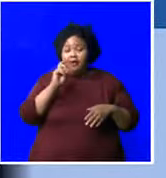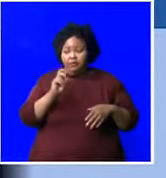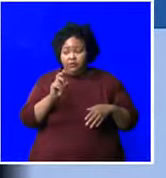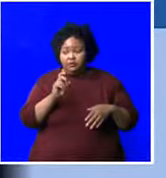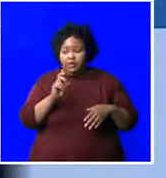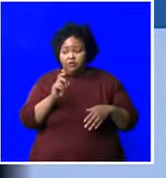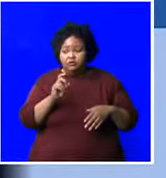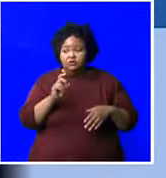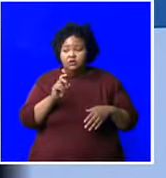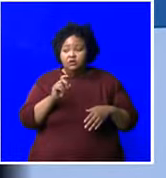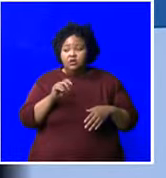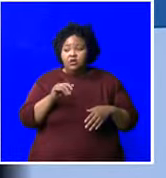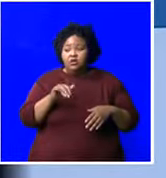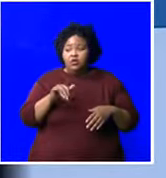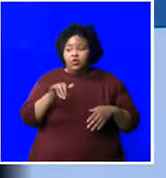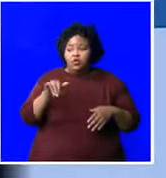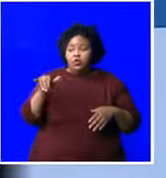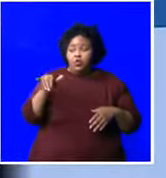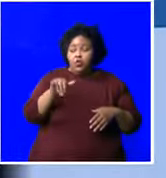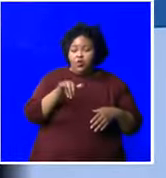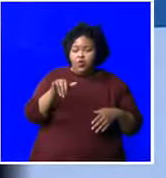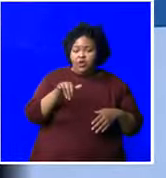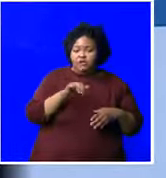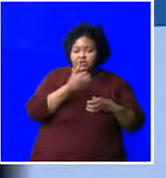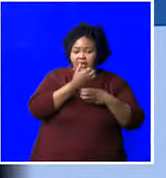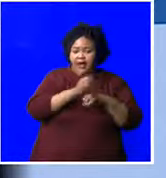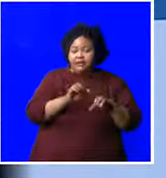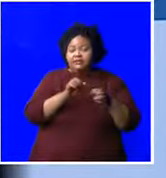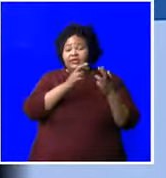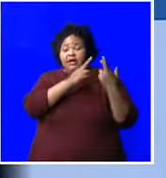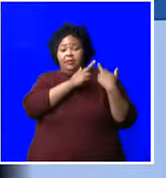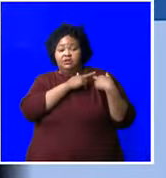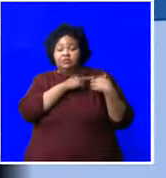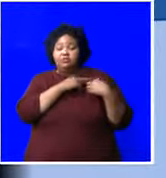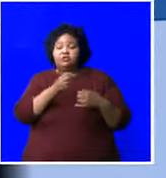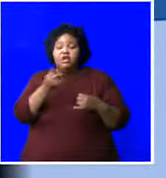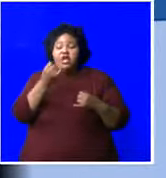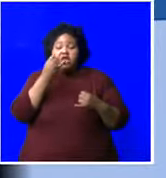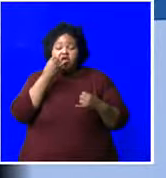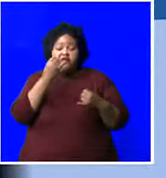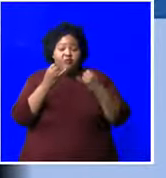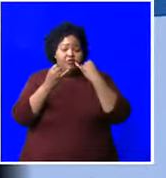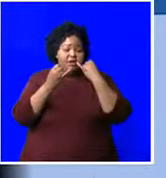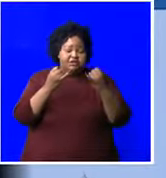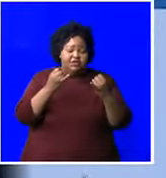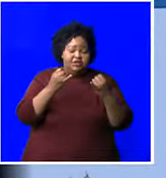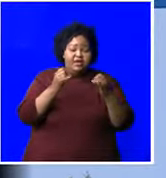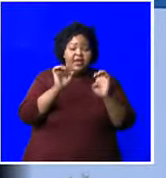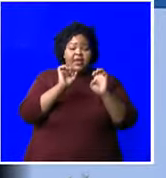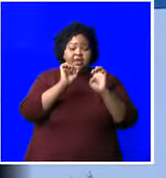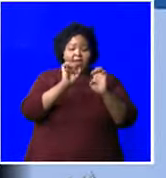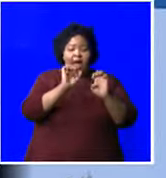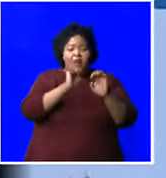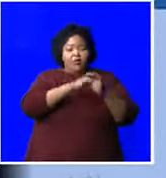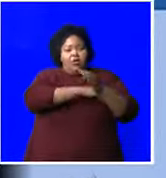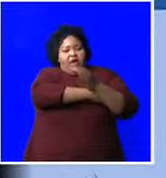la ngagcina leyo data yabo iqhubeke kuthi bayithole